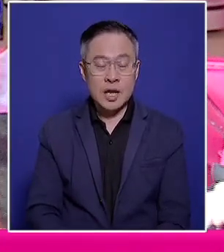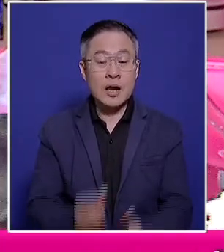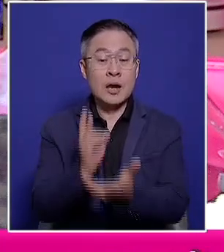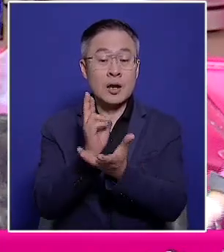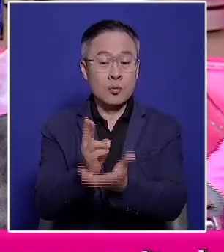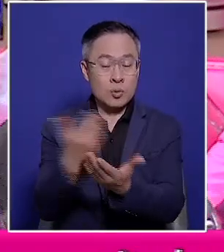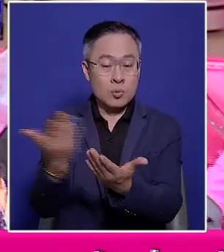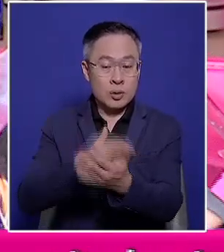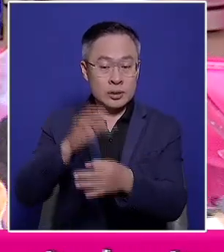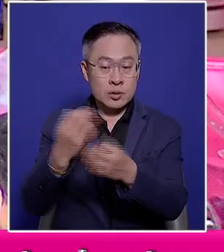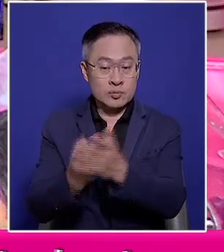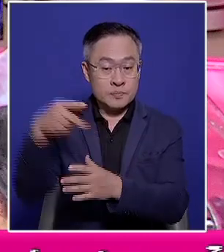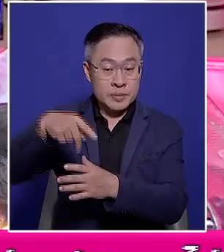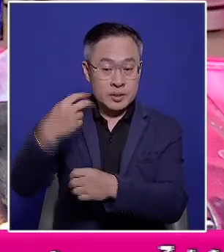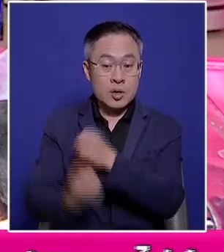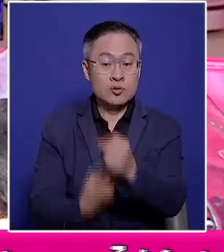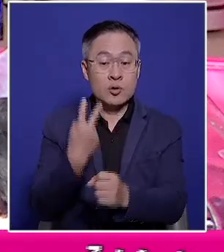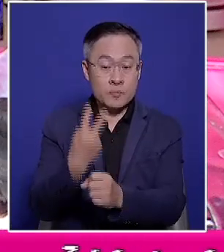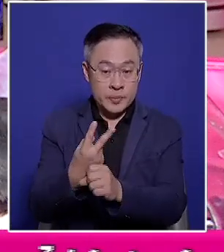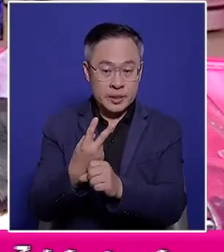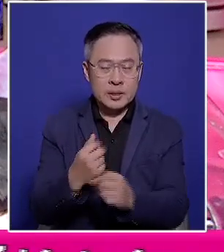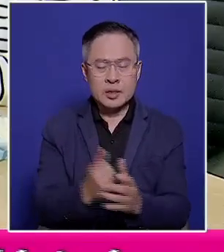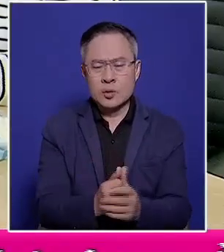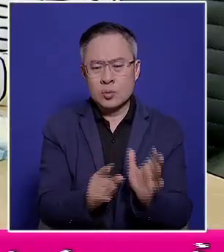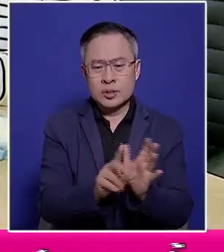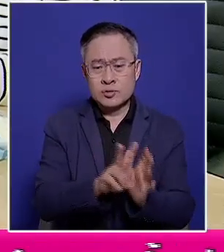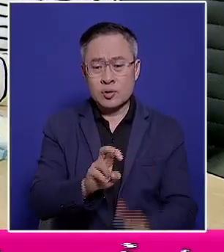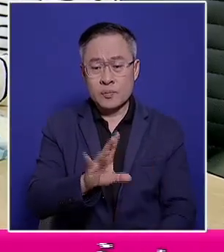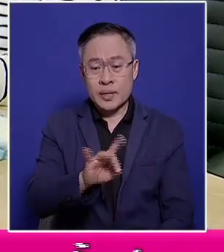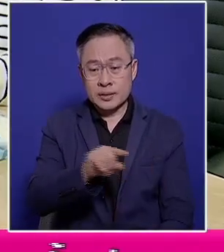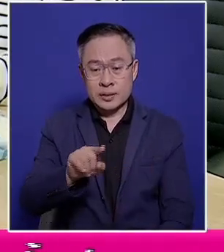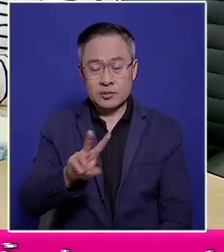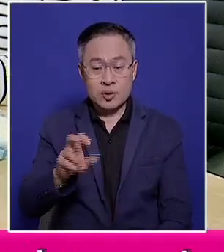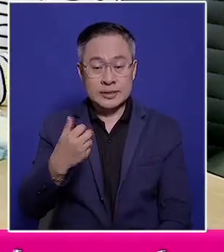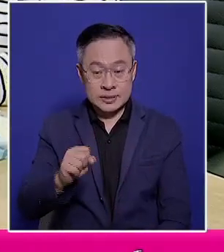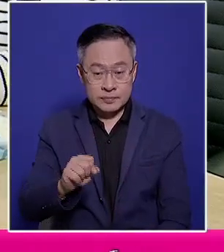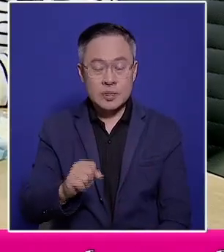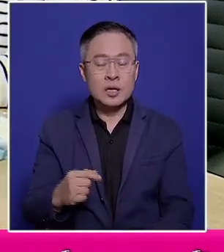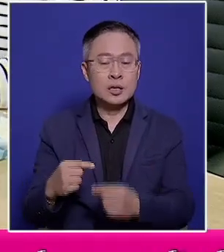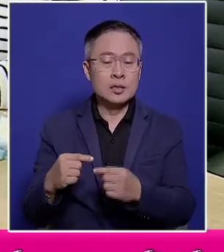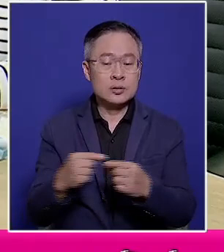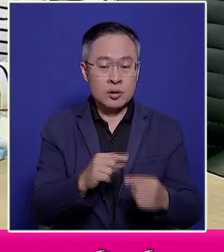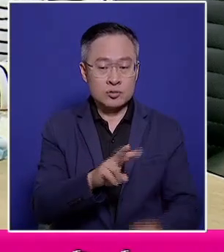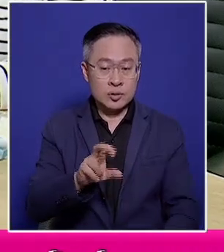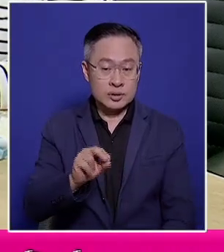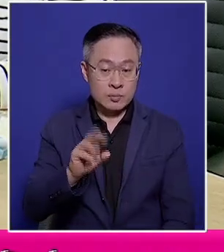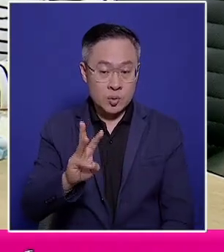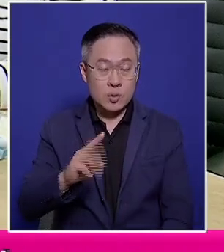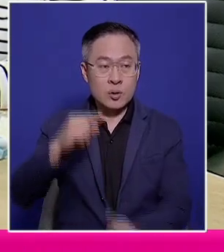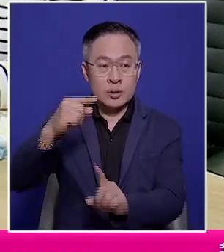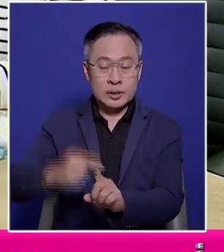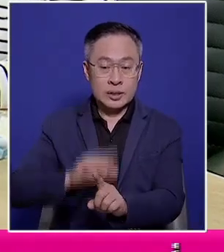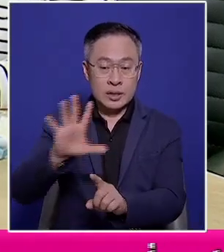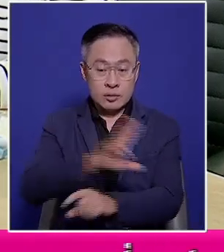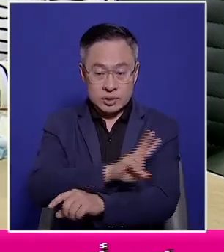การออกรางวัลสลากออมสินพิเศษ2ปีงวดที่208และงวดที่210ถึงงวดที่236ประจำวันที่2